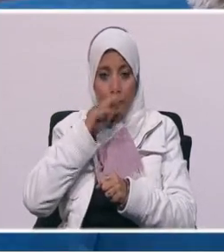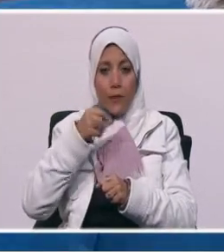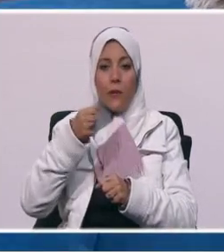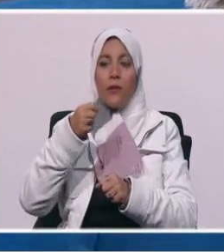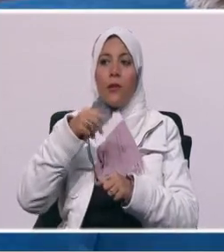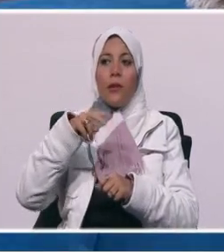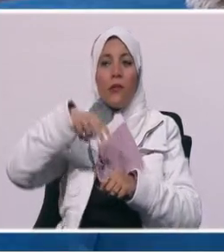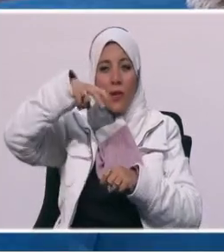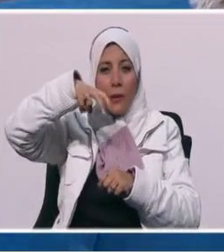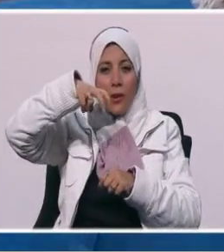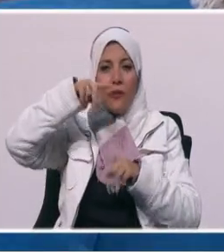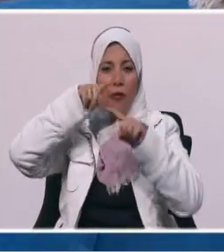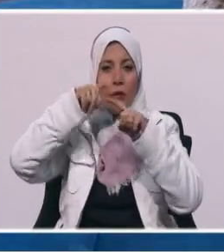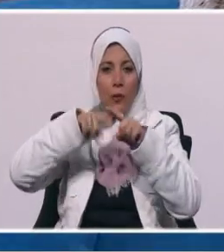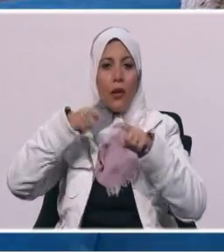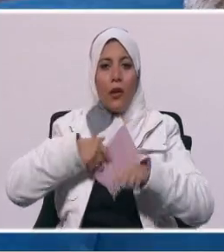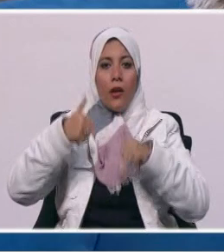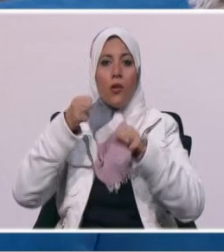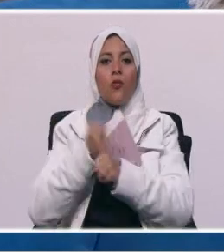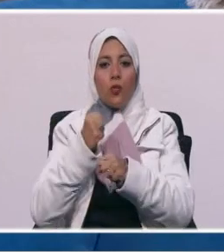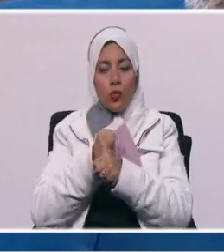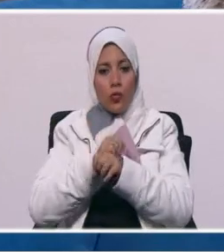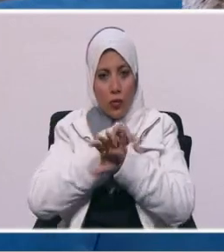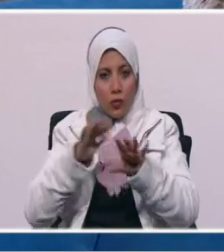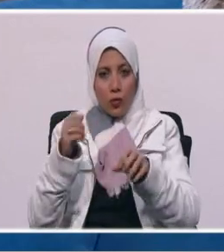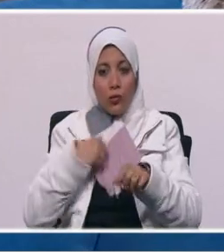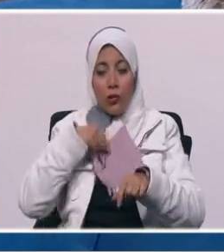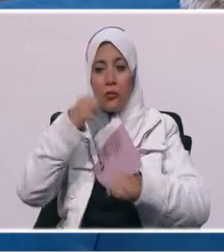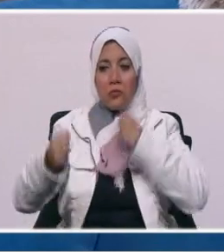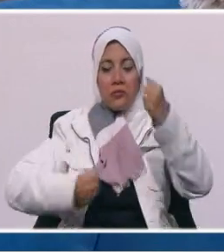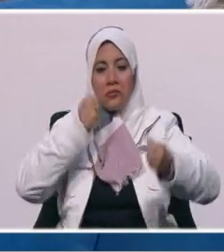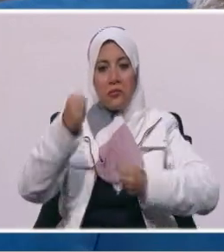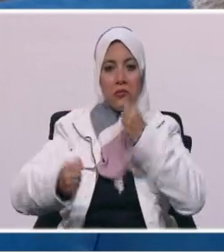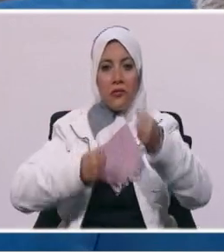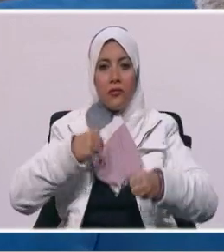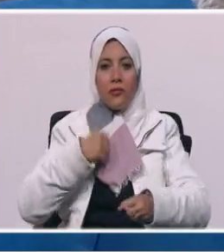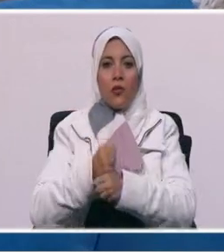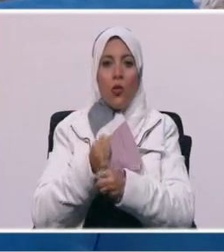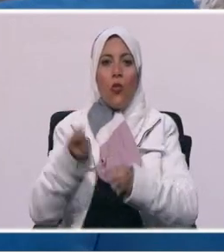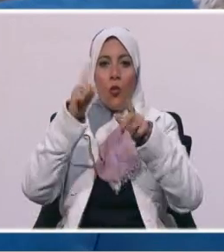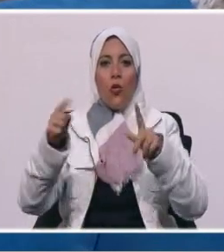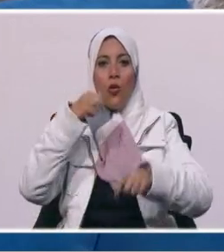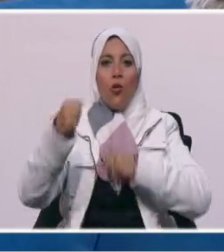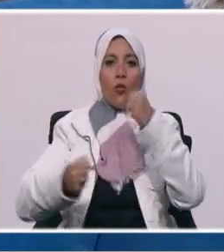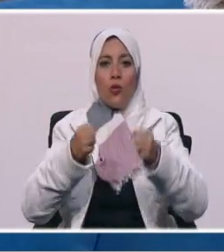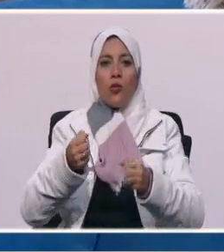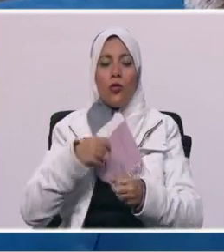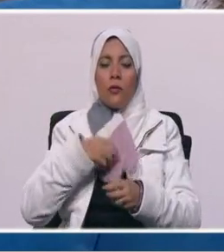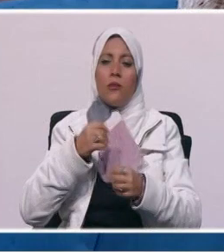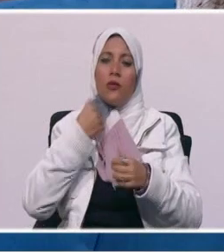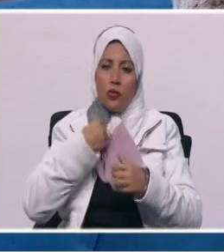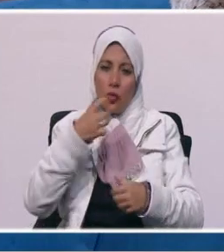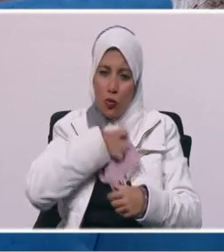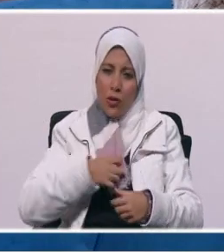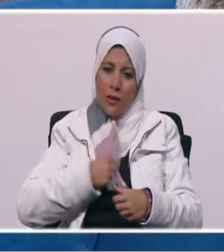80% انا تمام ورجعت للشغل، وكل حماس ان انا اقابلهم باعمالي مش بالامور الشخصيه